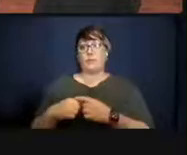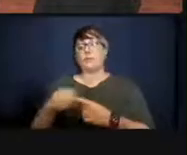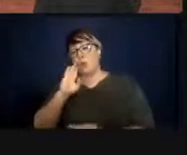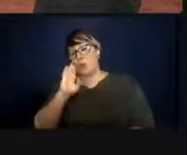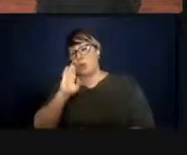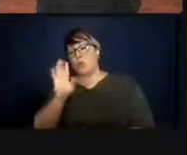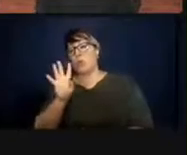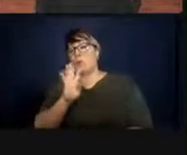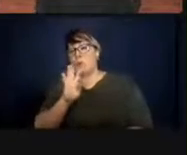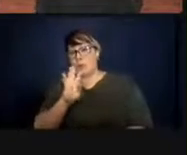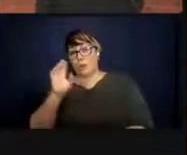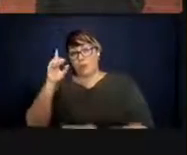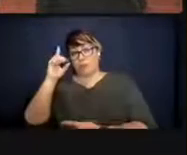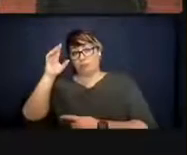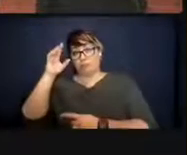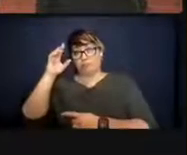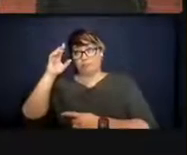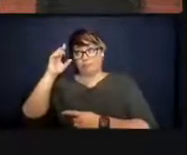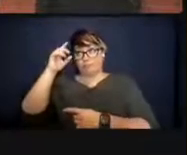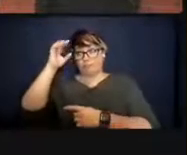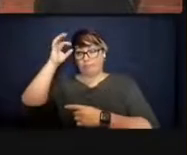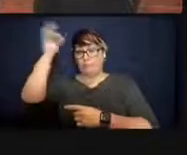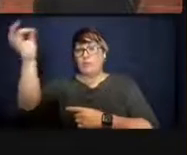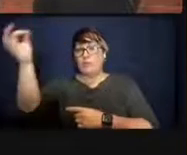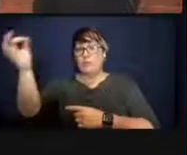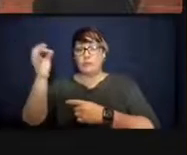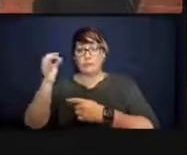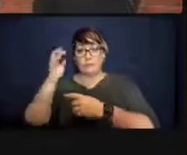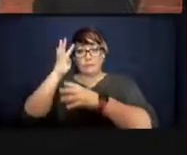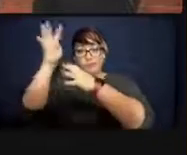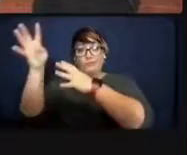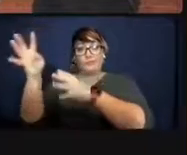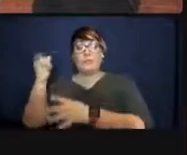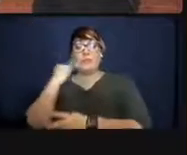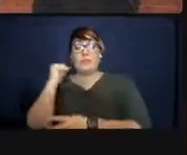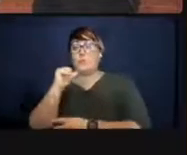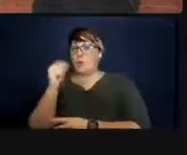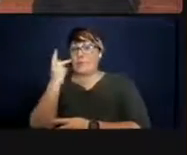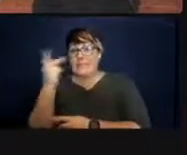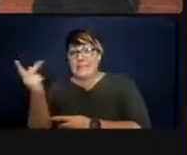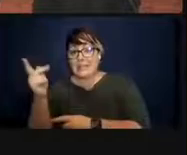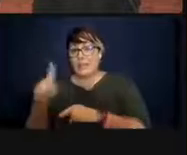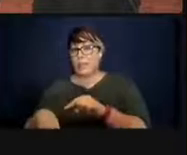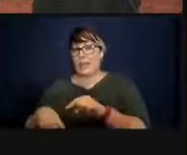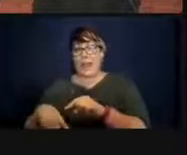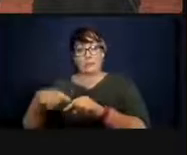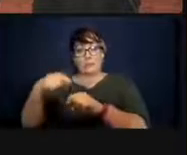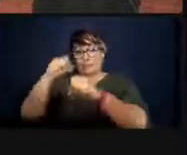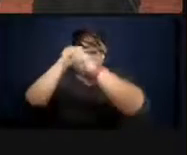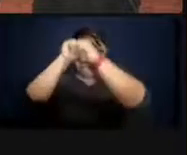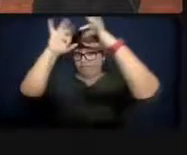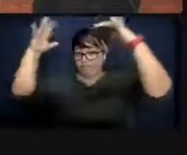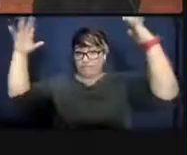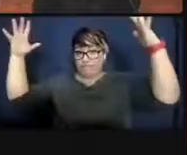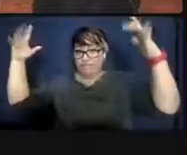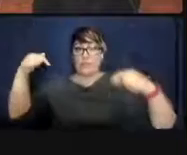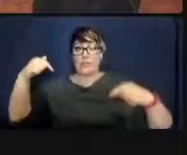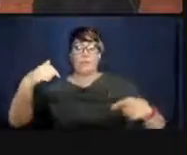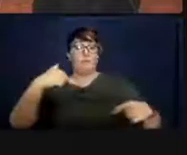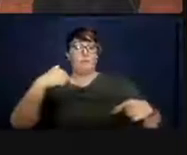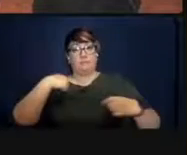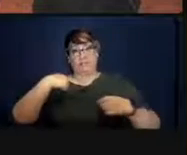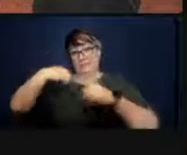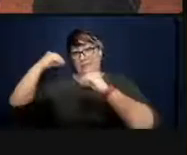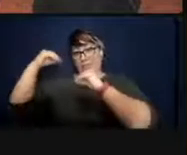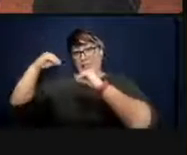عن الأحلام، وإذا لا ترون هذا الأمر أو إن لم تروا أي شيء لا يمكنكم أن تحلموا